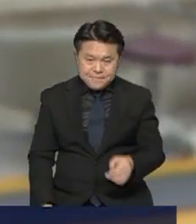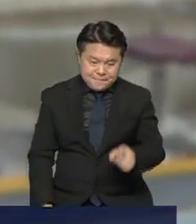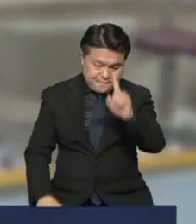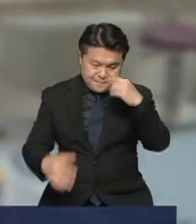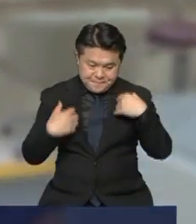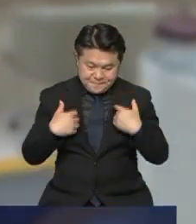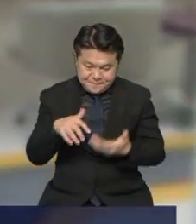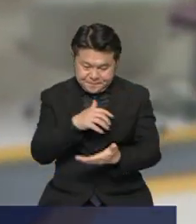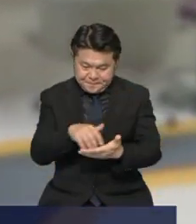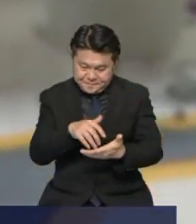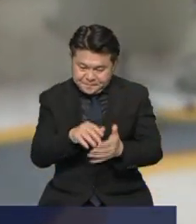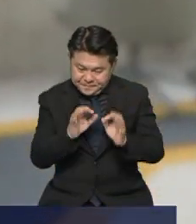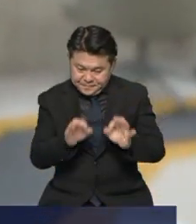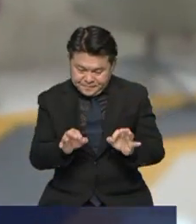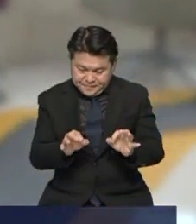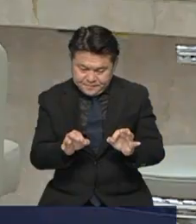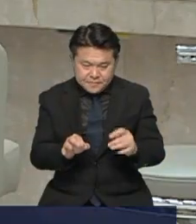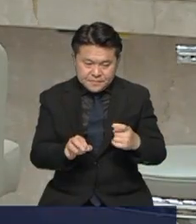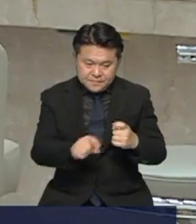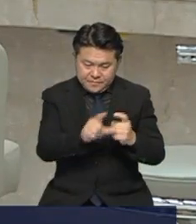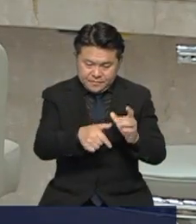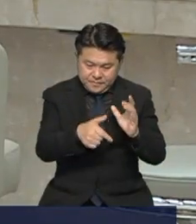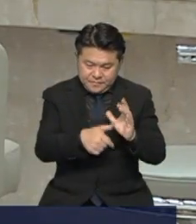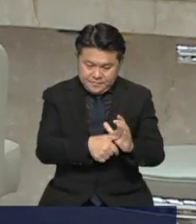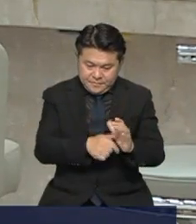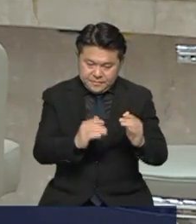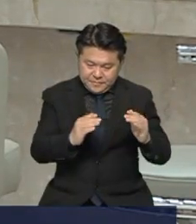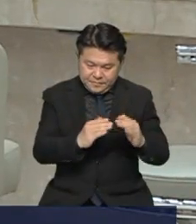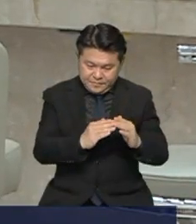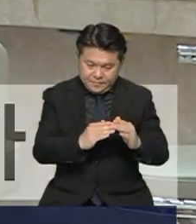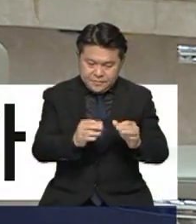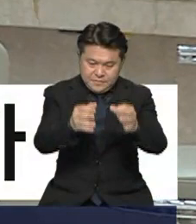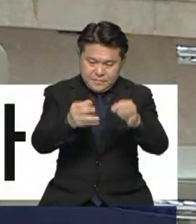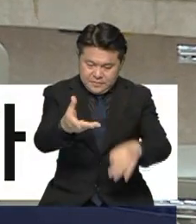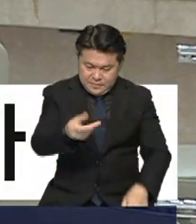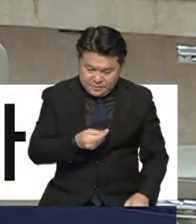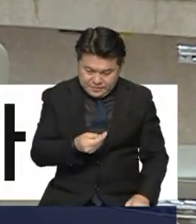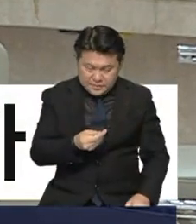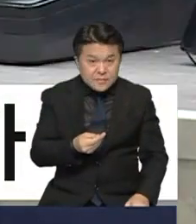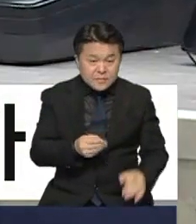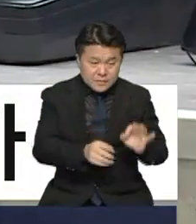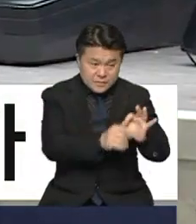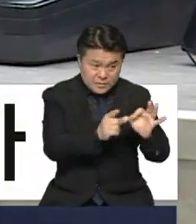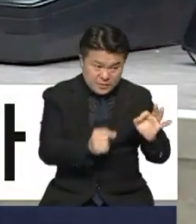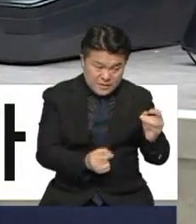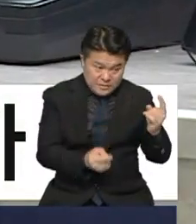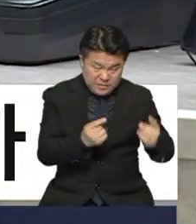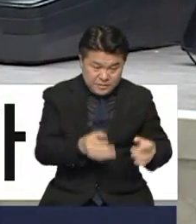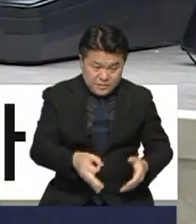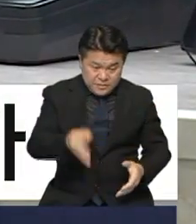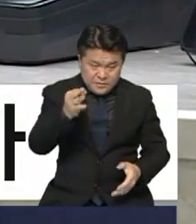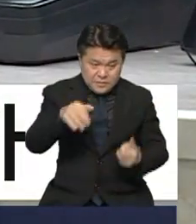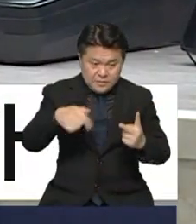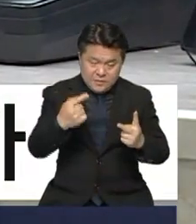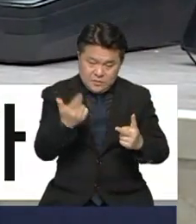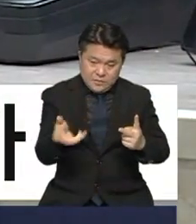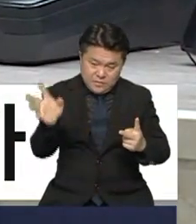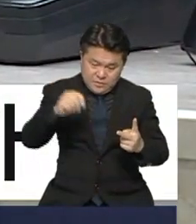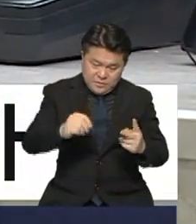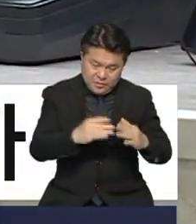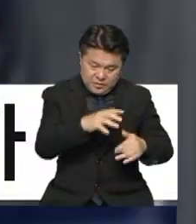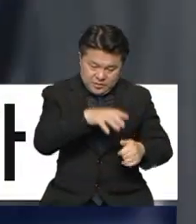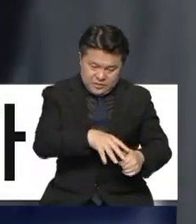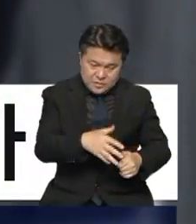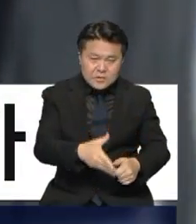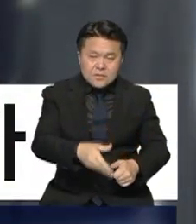금융당국이 집계한 전 금융권 11월 가계대출 규모는 10월에 비해 2조 6천억 원 증가했습니다. 주택담보대출이